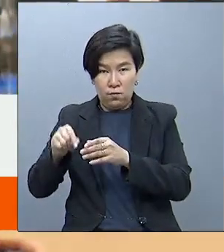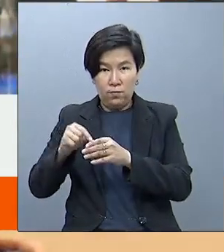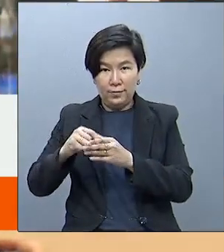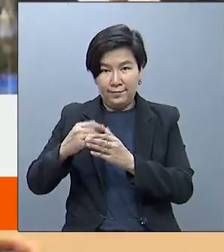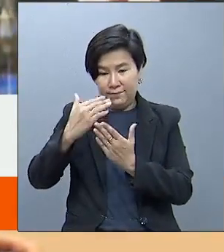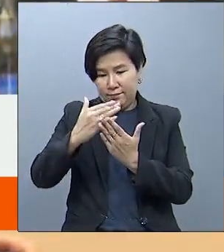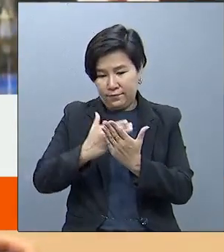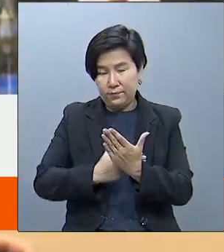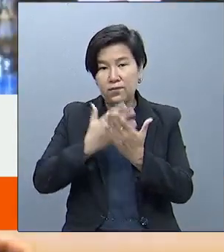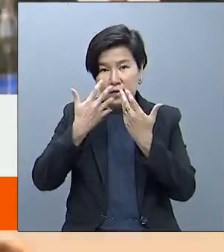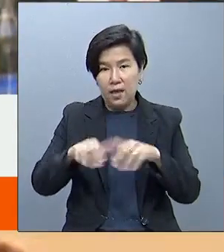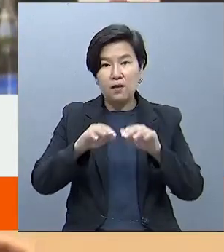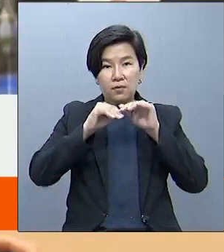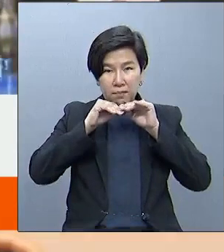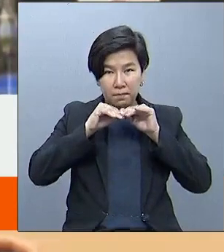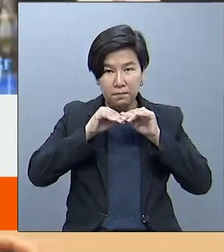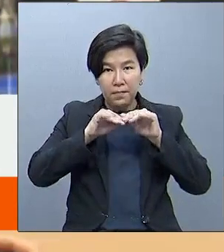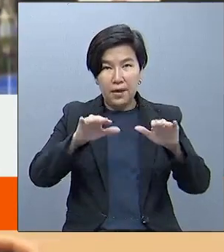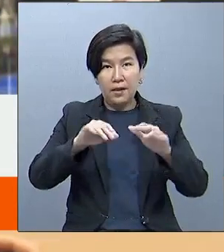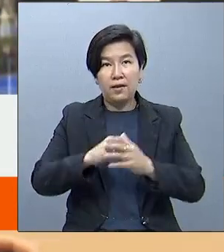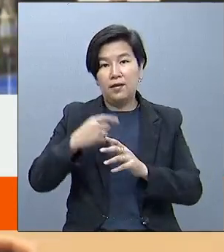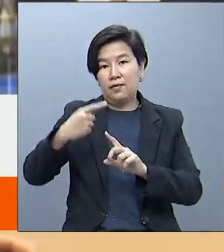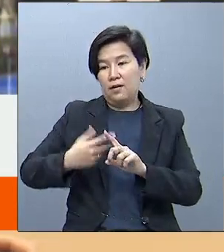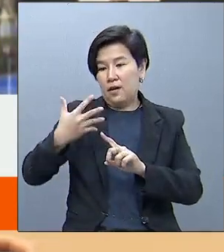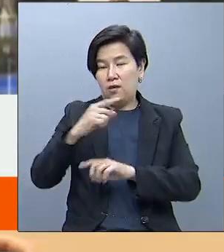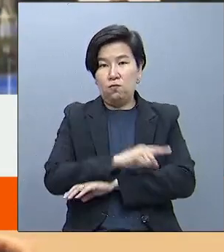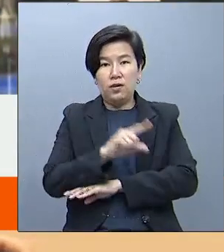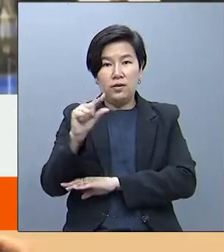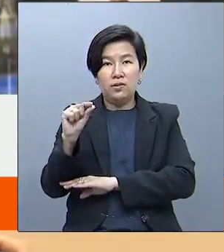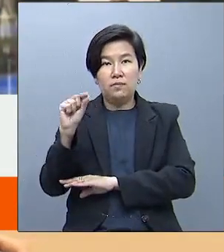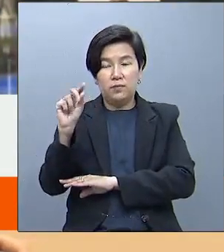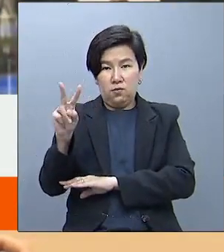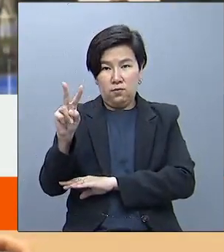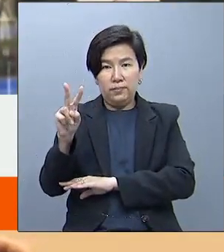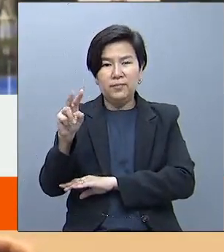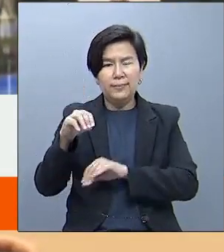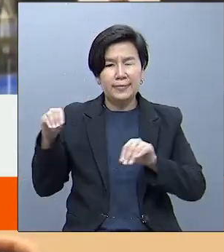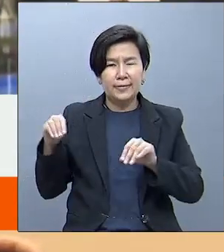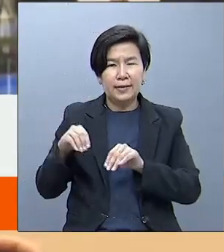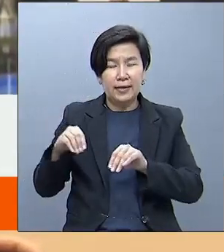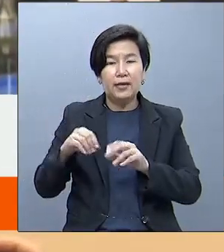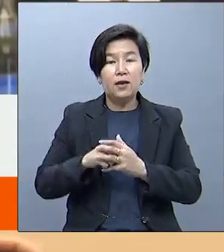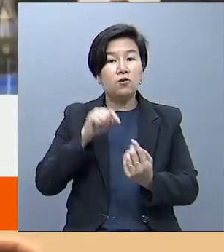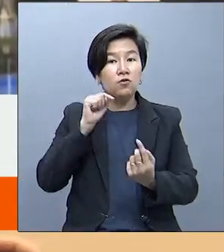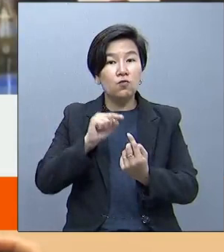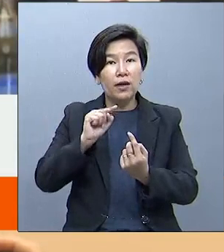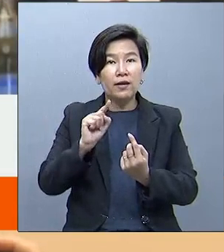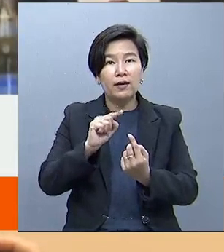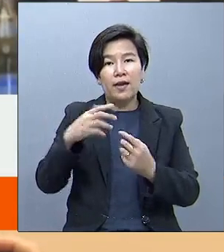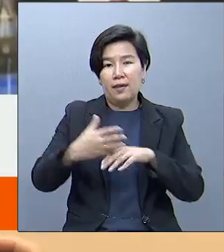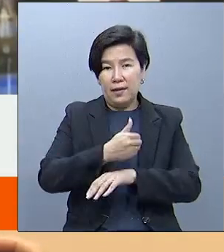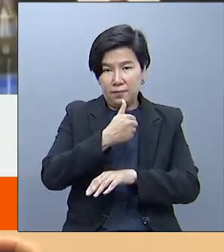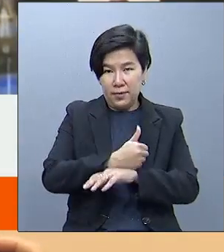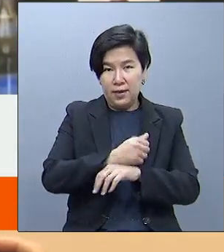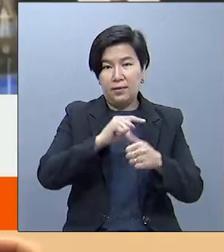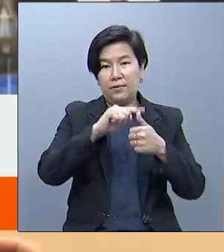นในวันที่22พฤษภาคมที่จะถึงนี้เพื่อแก้ไขวิกฤตทางการเมือง